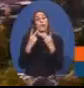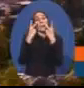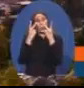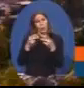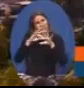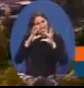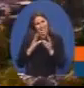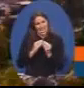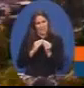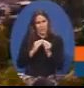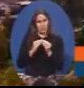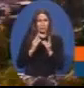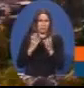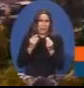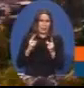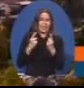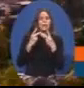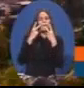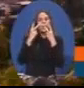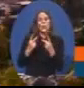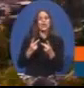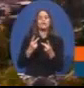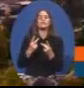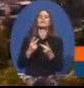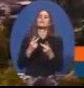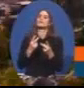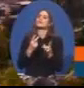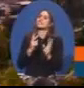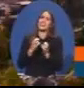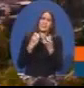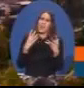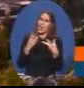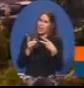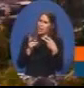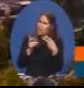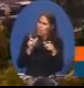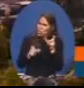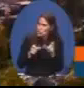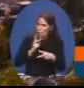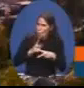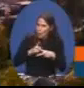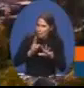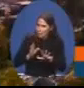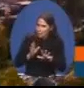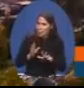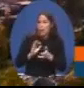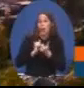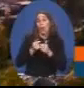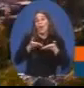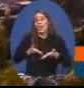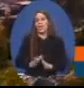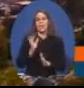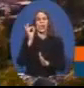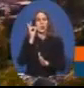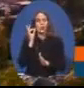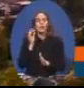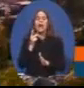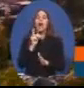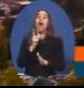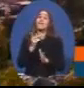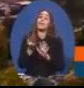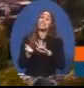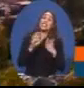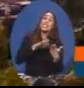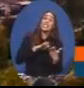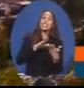בביקורים בכלל, בהרבה מאוד מקרים, יכולים להיות דבר נהדר לחולים, והם דבר נהדר לחולים, או ליולדות. אבל מצד